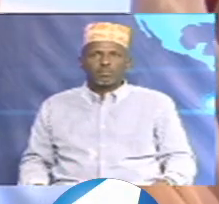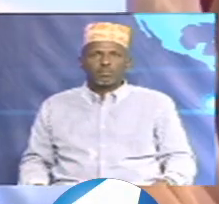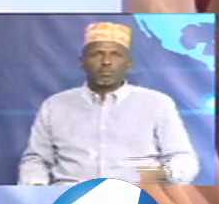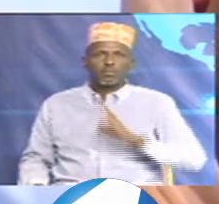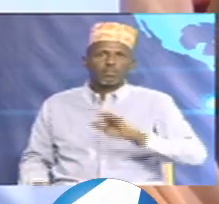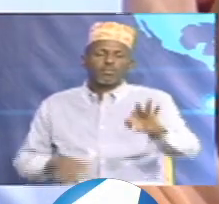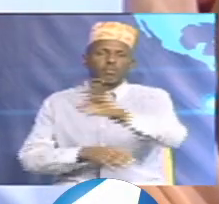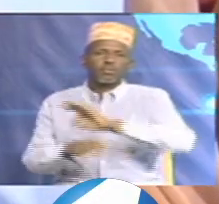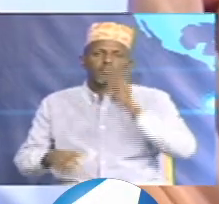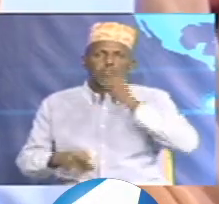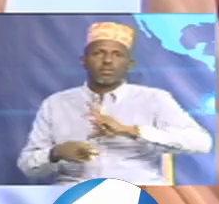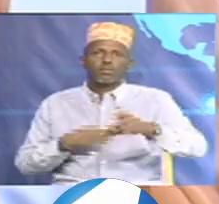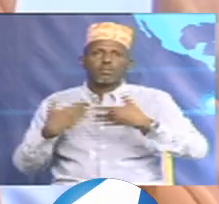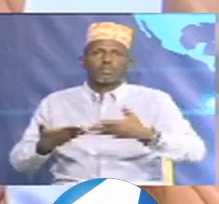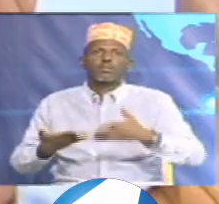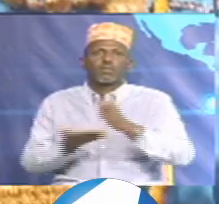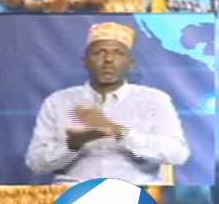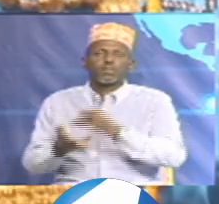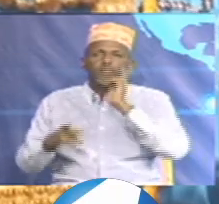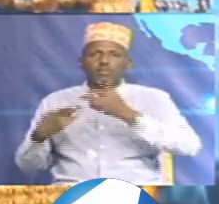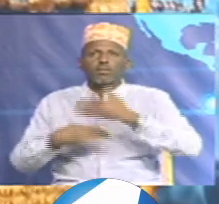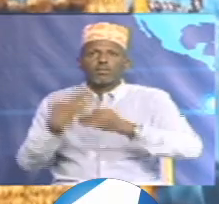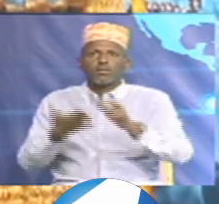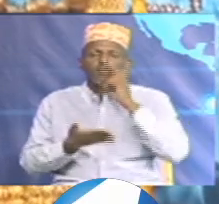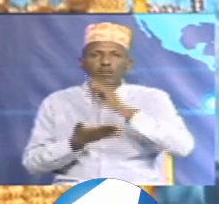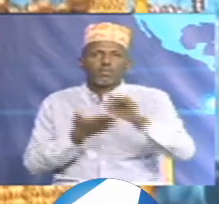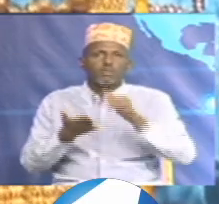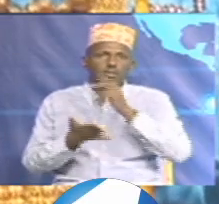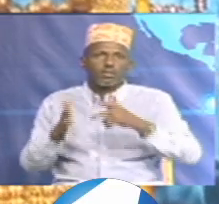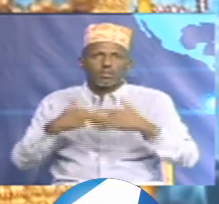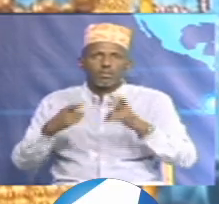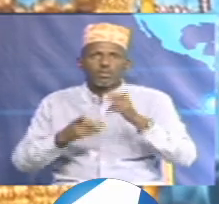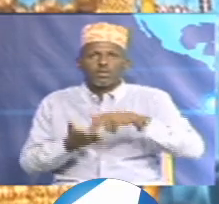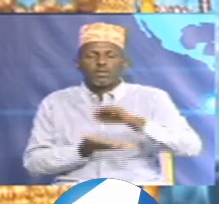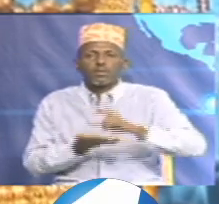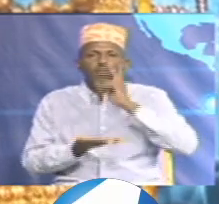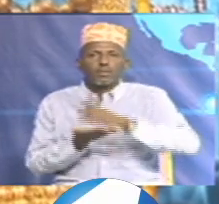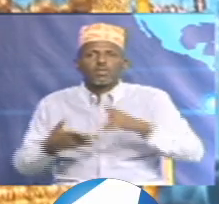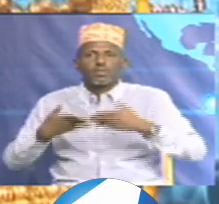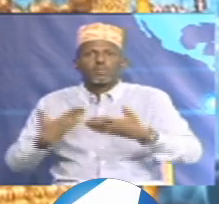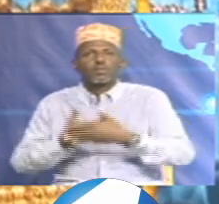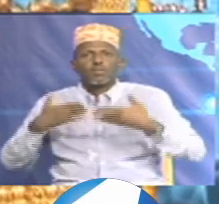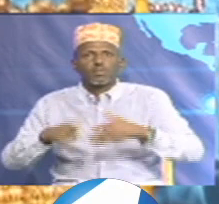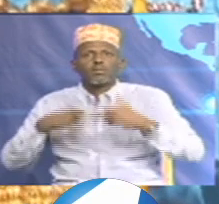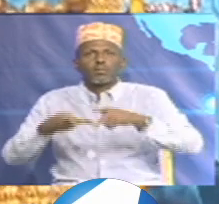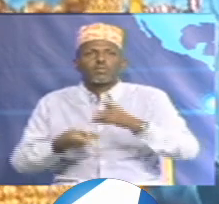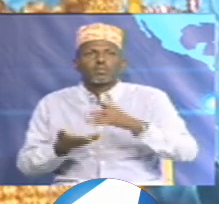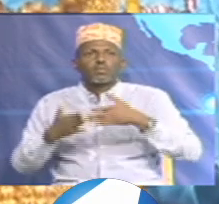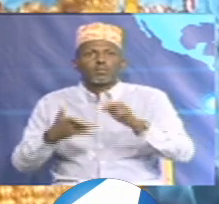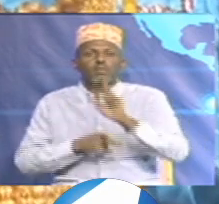Tout au long de son existence, l'UPR, qui constitue l'un des piliers de la mouvance présidentielle, a